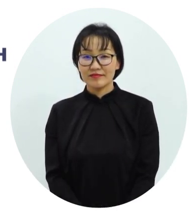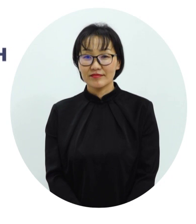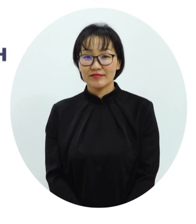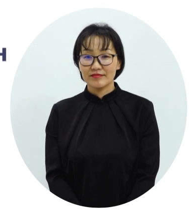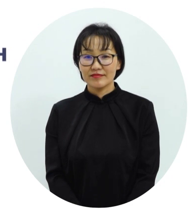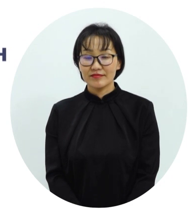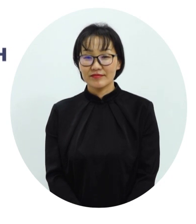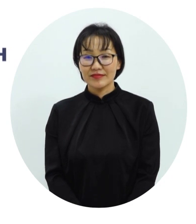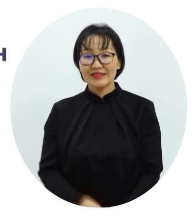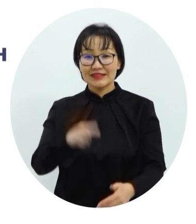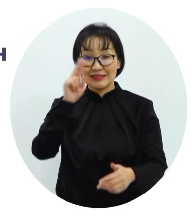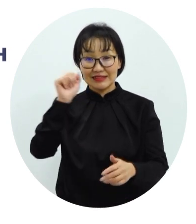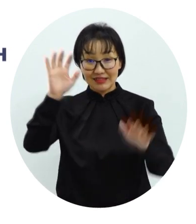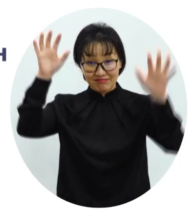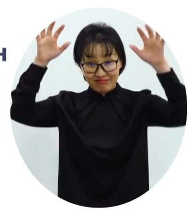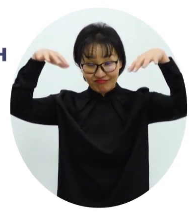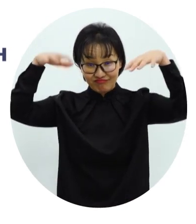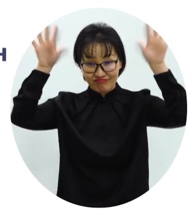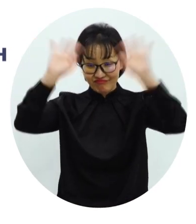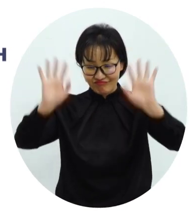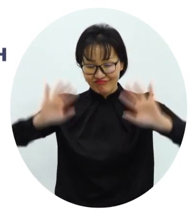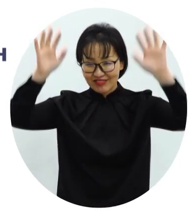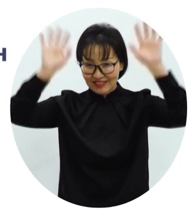За, цас бутрах сайхан юм байна.